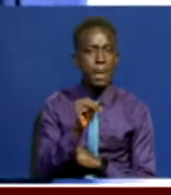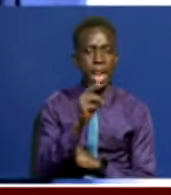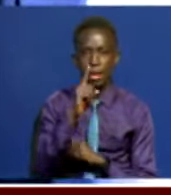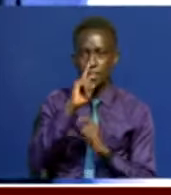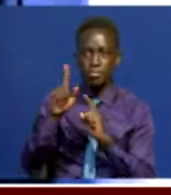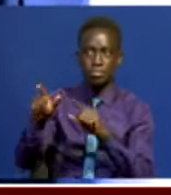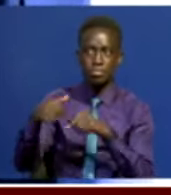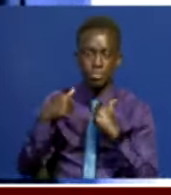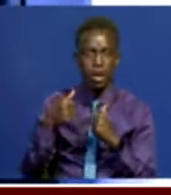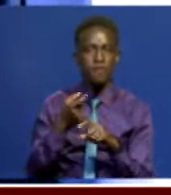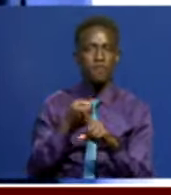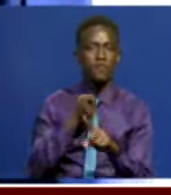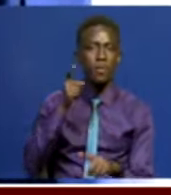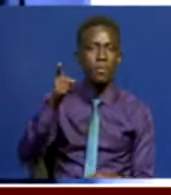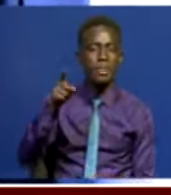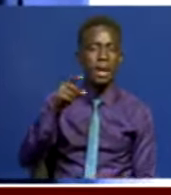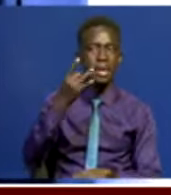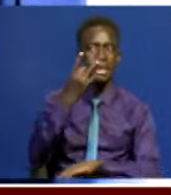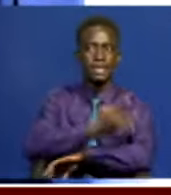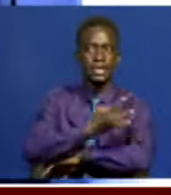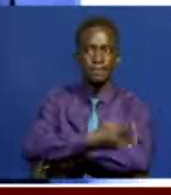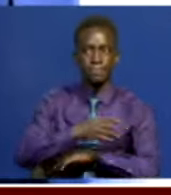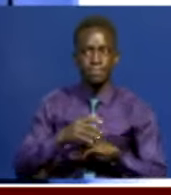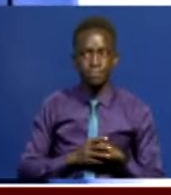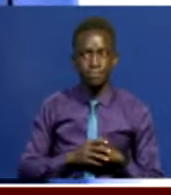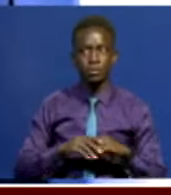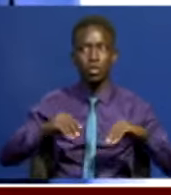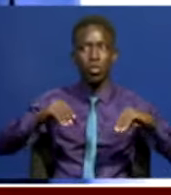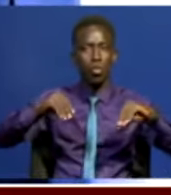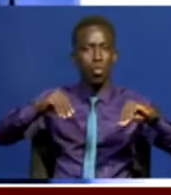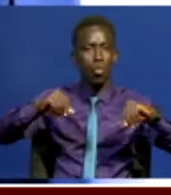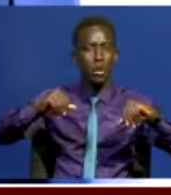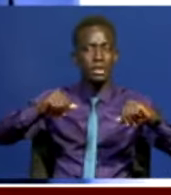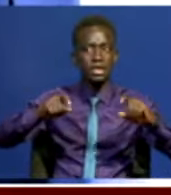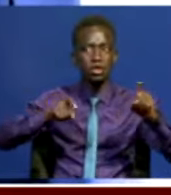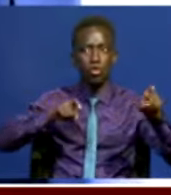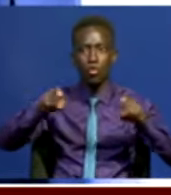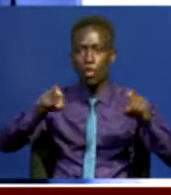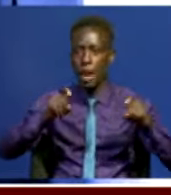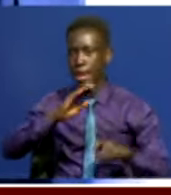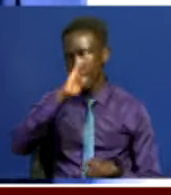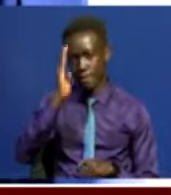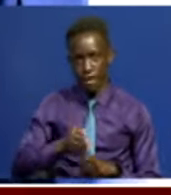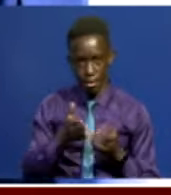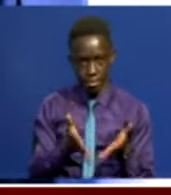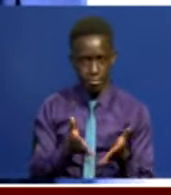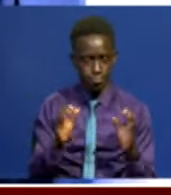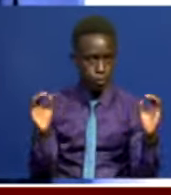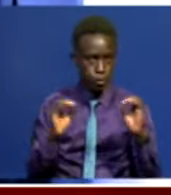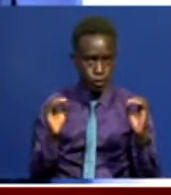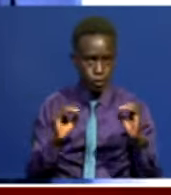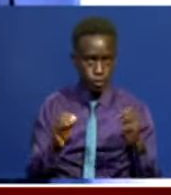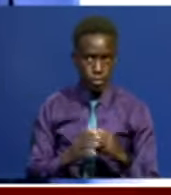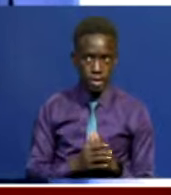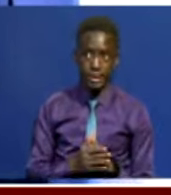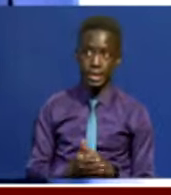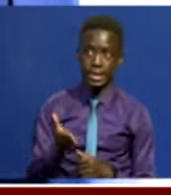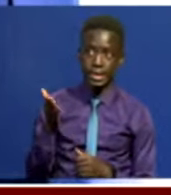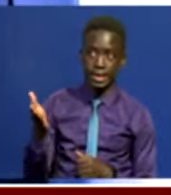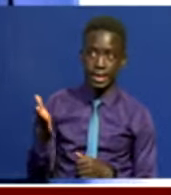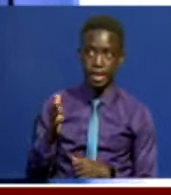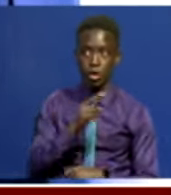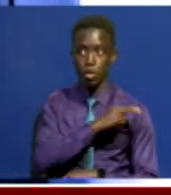zilizotolewa. The quality control has never been here. This facility, you have the surveillance officer